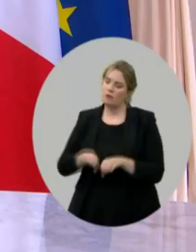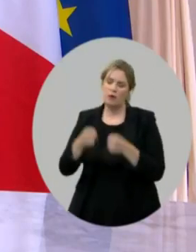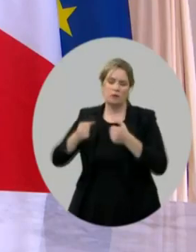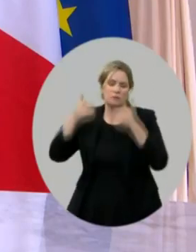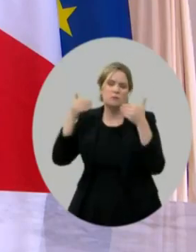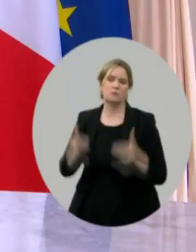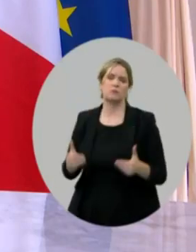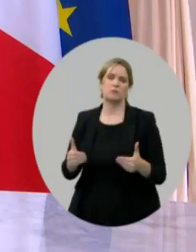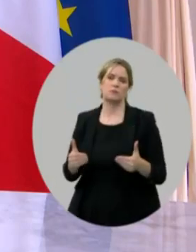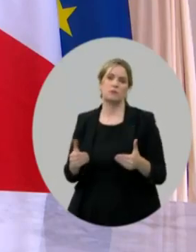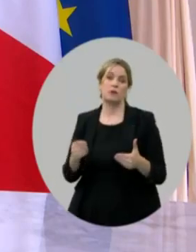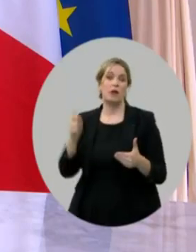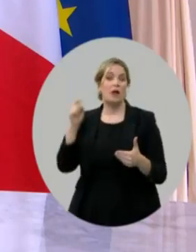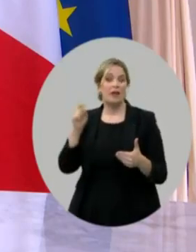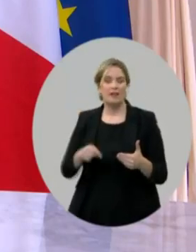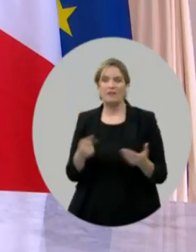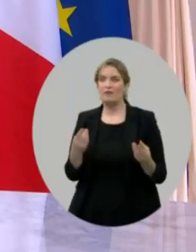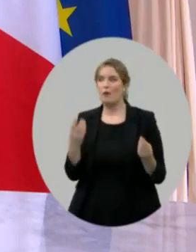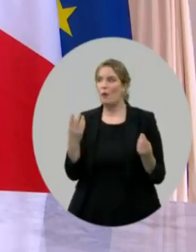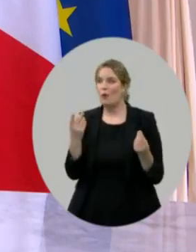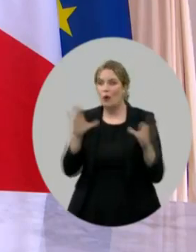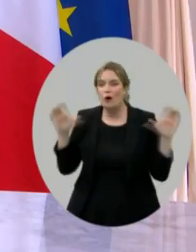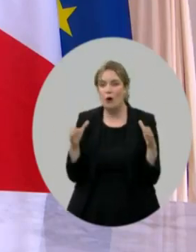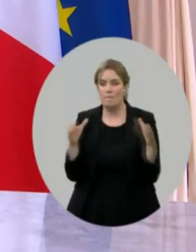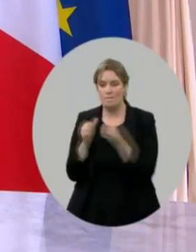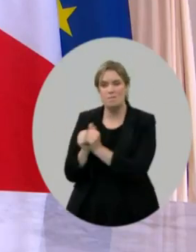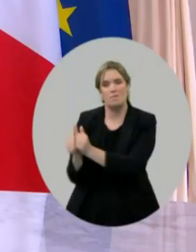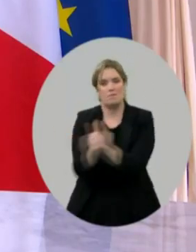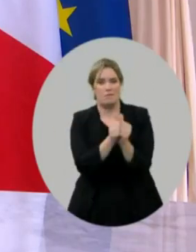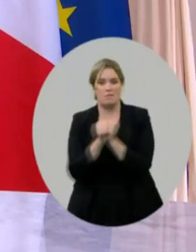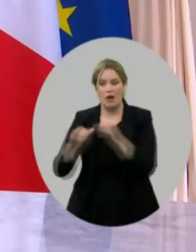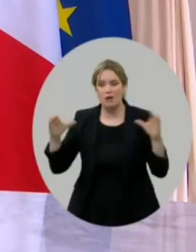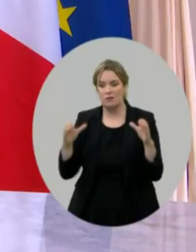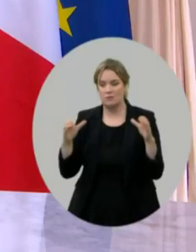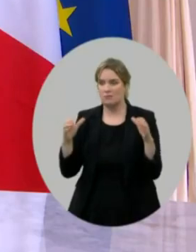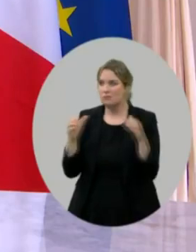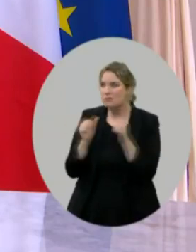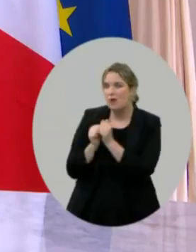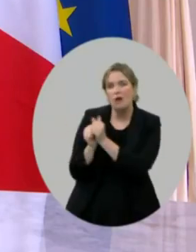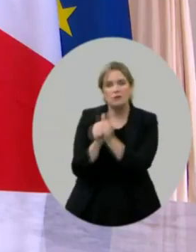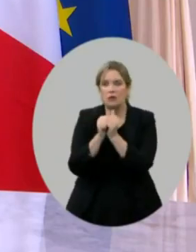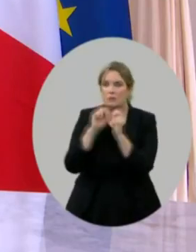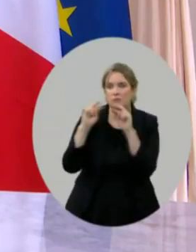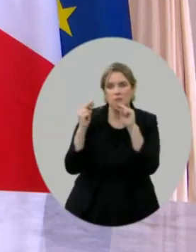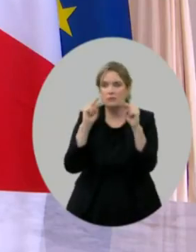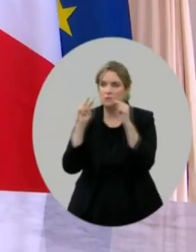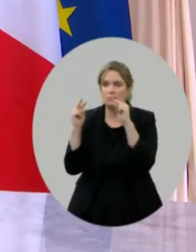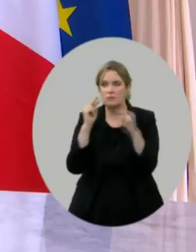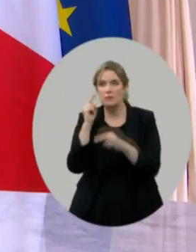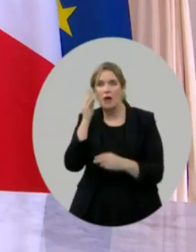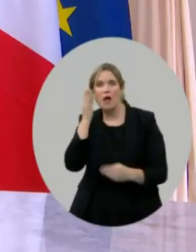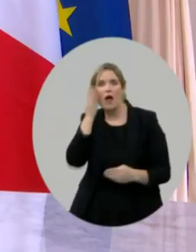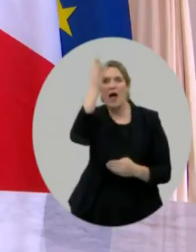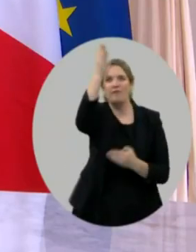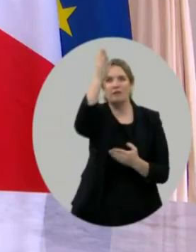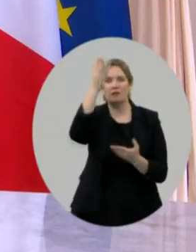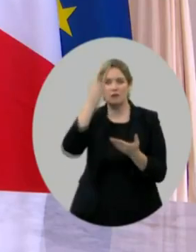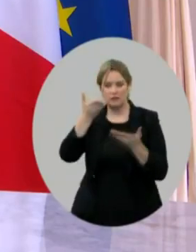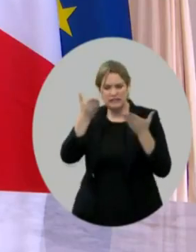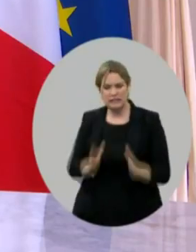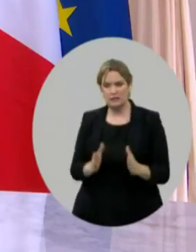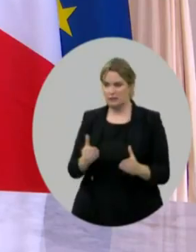nous retrouvions ce goût en commun d'un avenir dont nous décidons pour nous-mêmes.